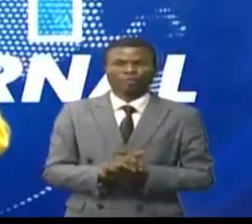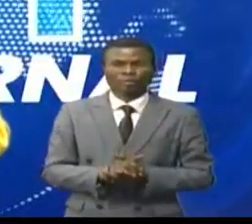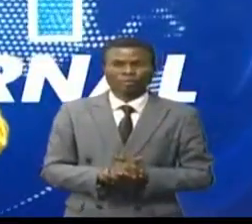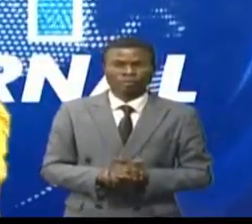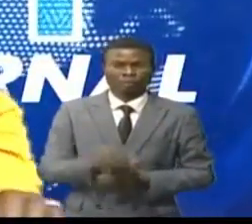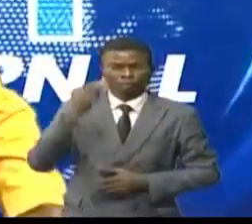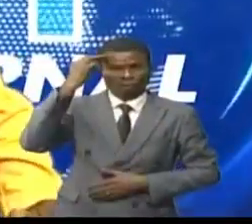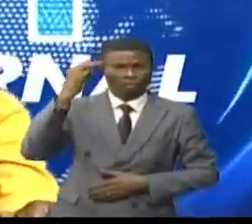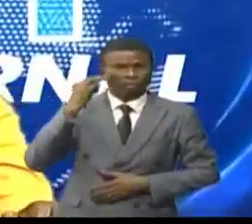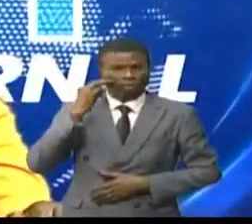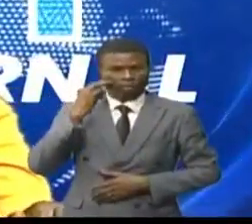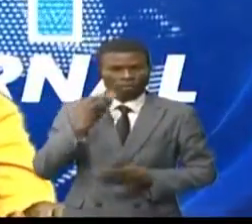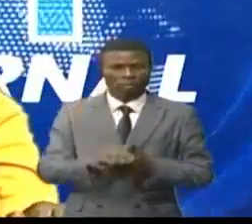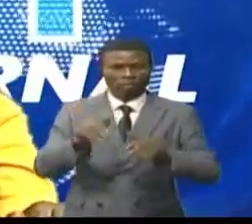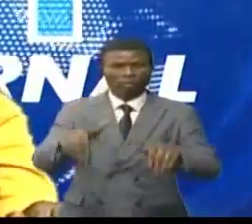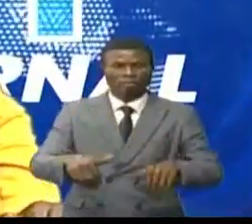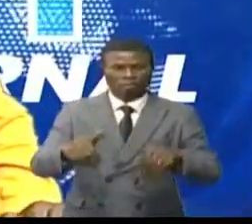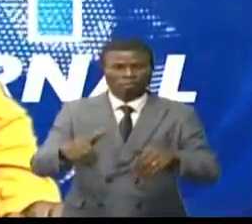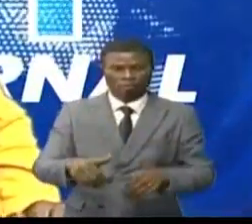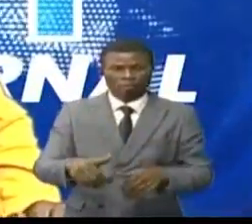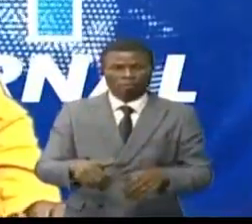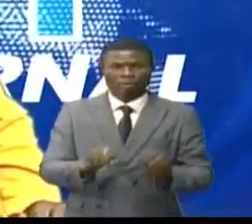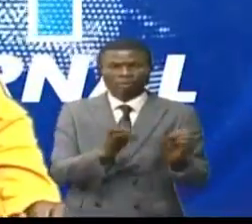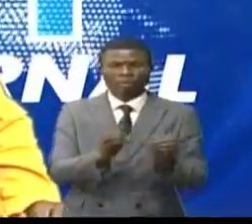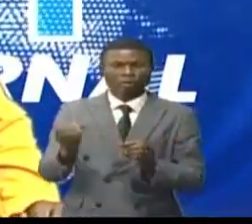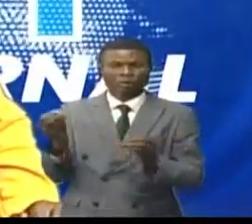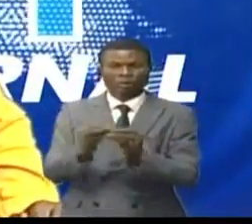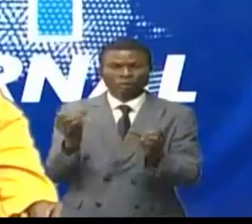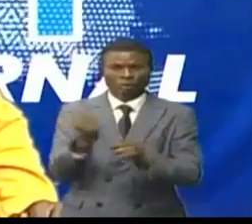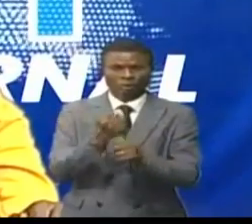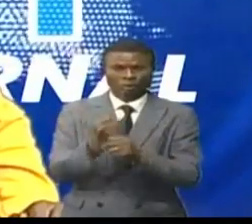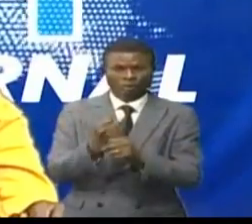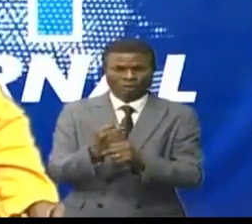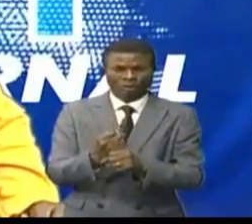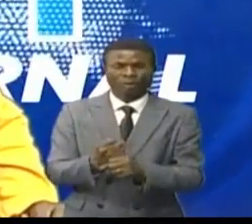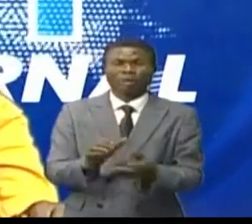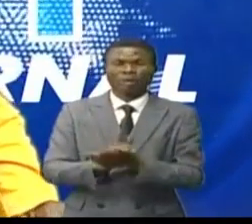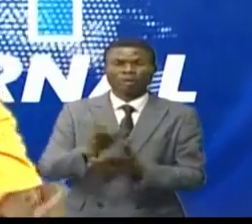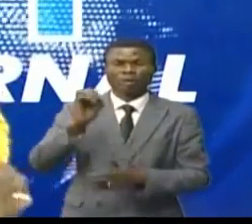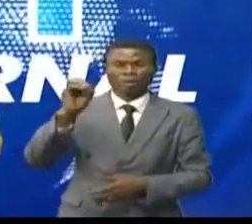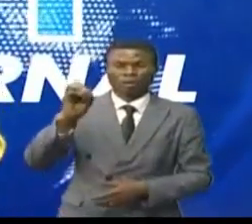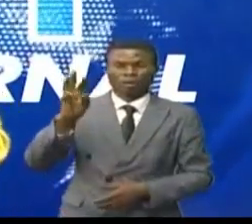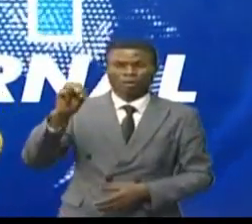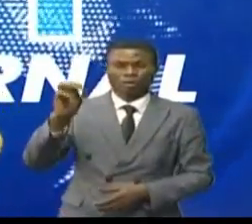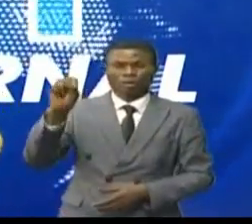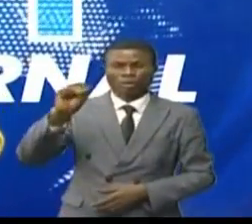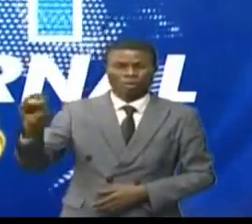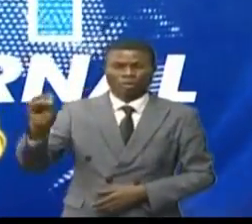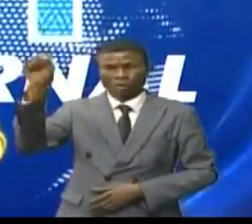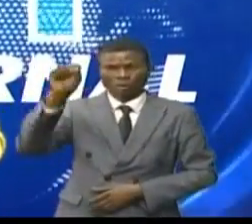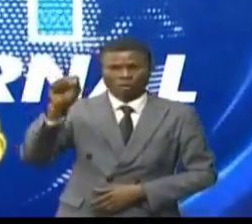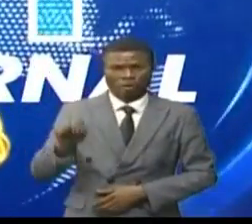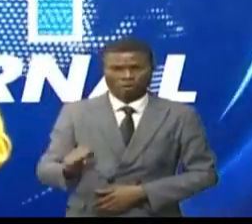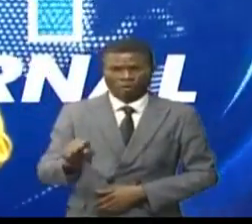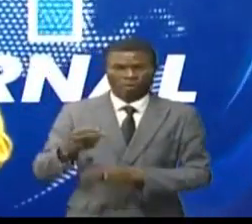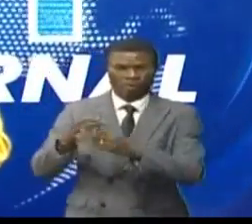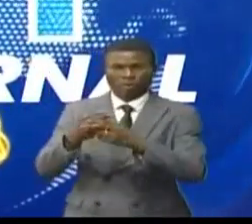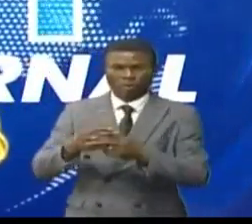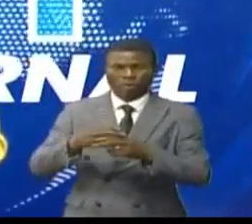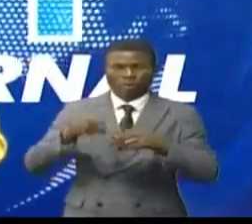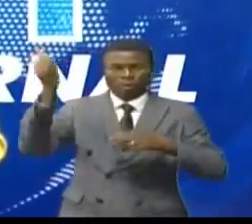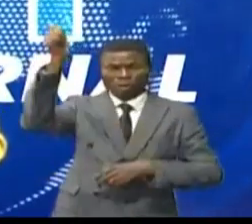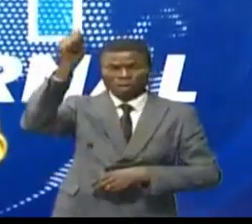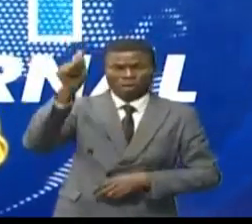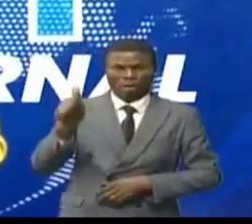Le ministre de l'Agriculture a eu une séance de travail avec le représentant de l'OMS. La promotion des systèmes de surveillance en Afrique